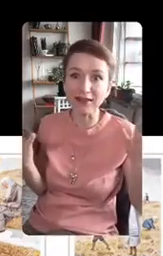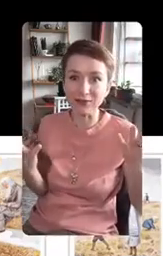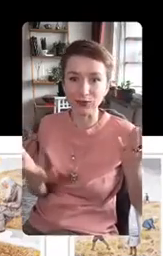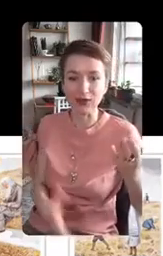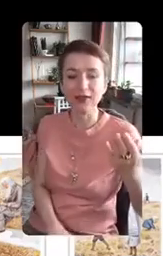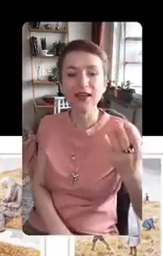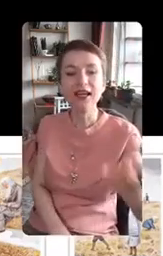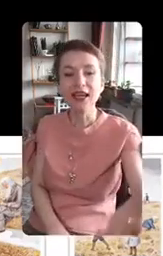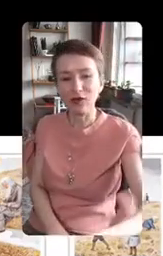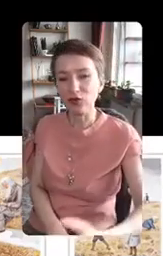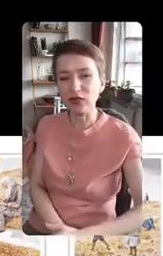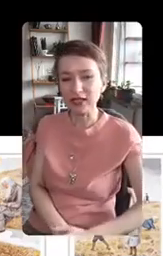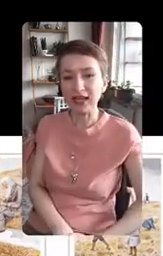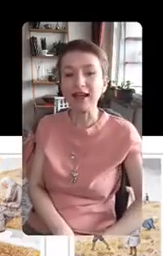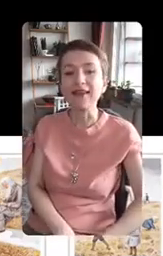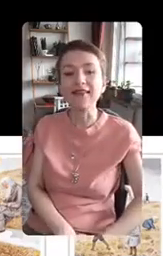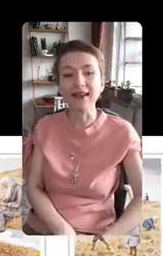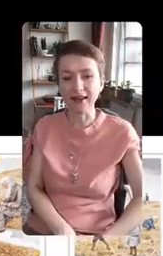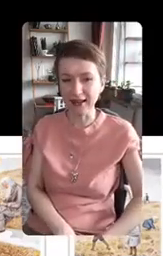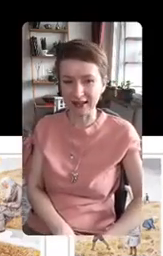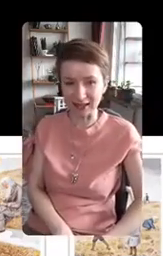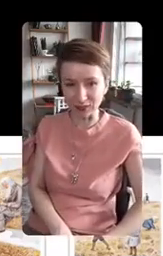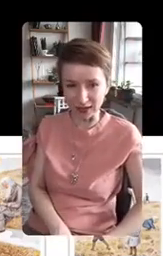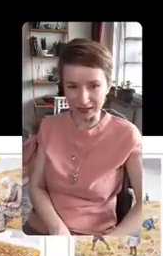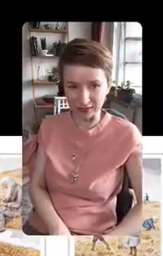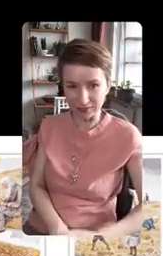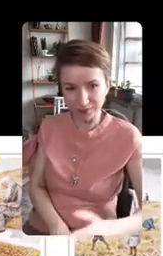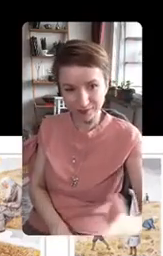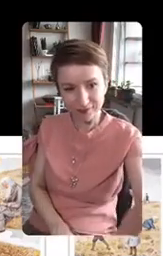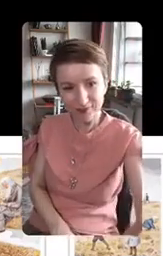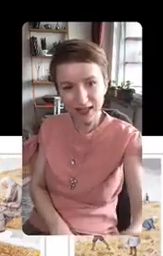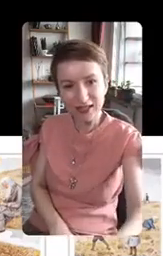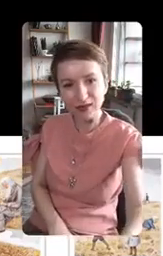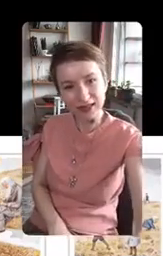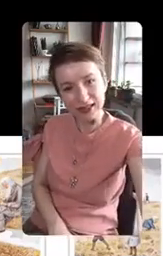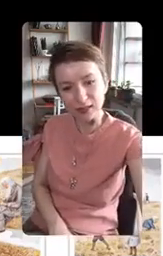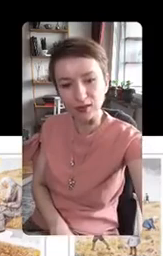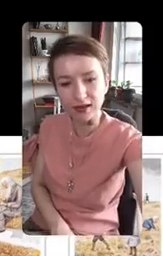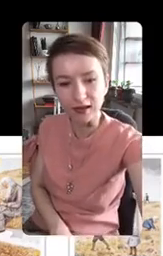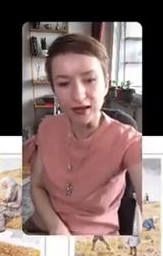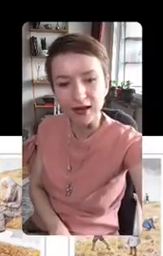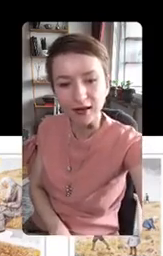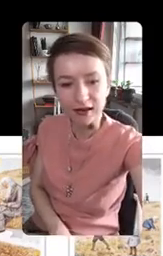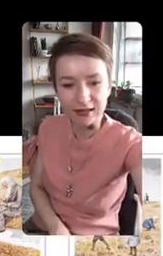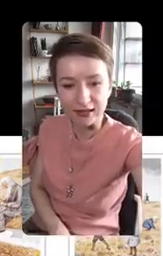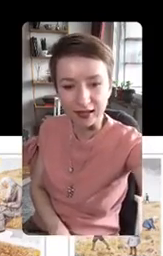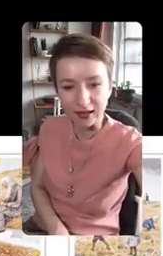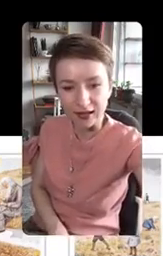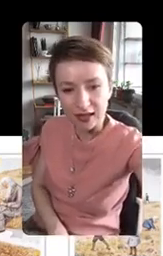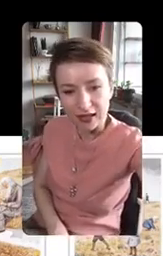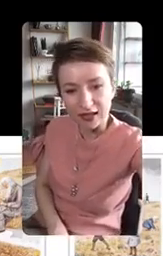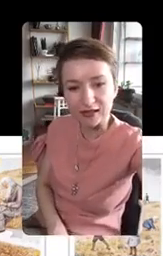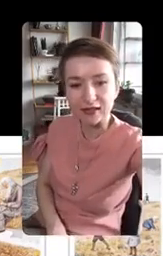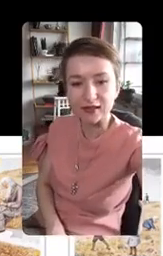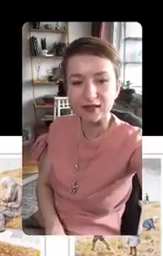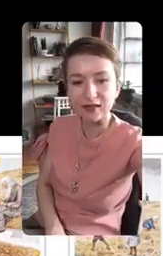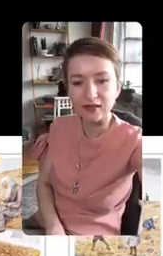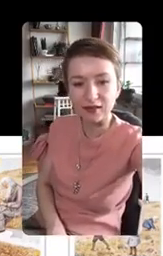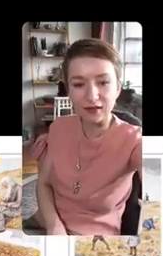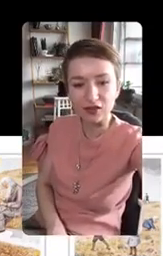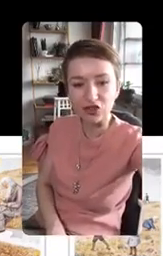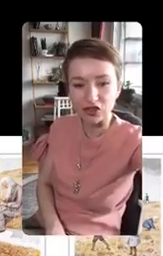крутой прорыв будет. И вот у нас календарь Эльсы Бесков. Смотрите, события разные